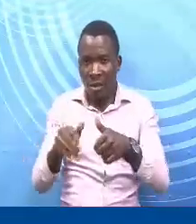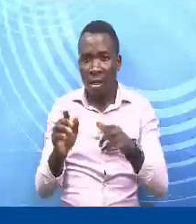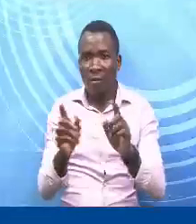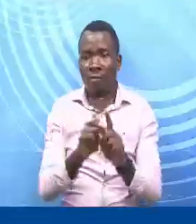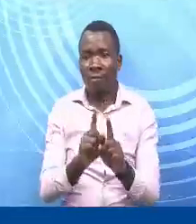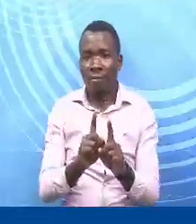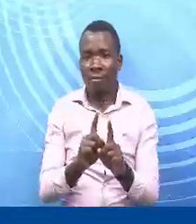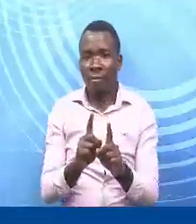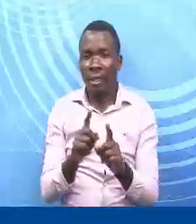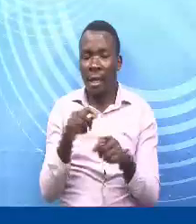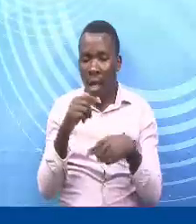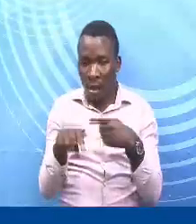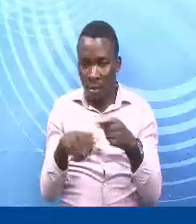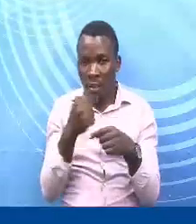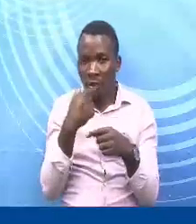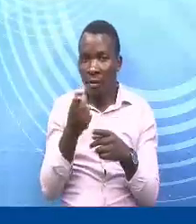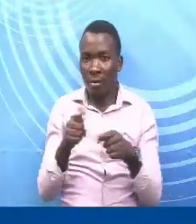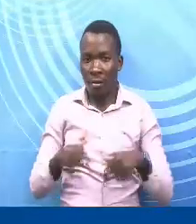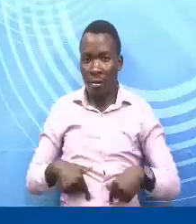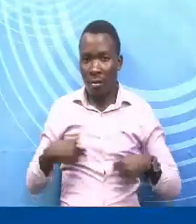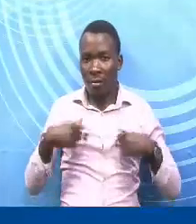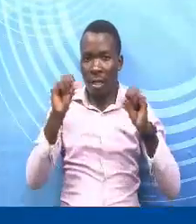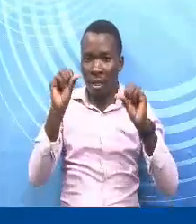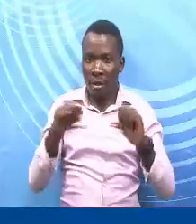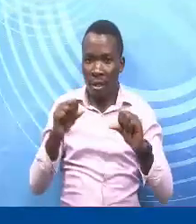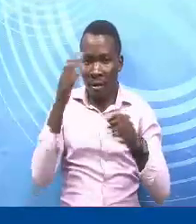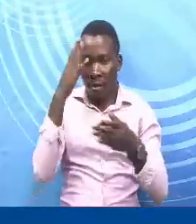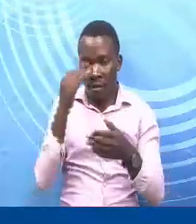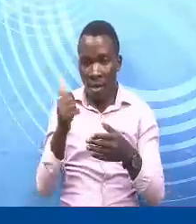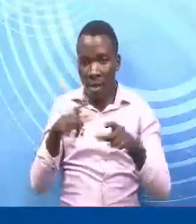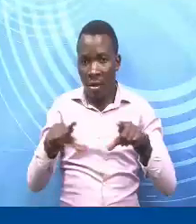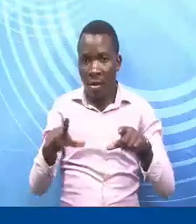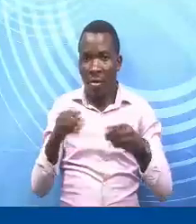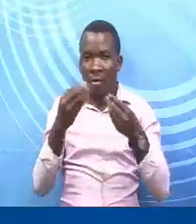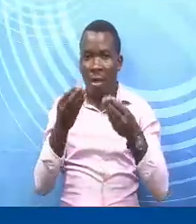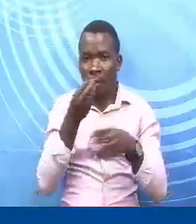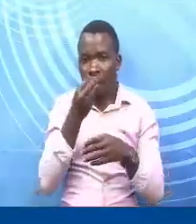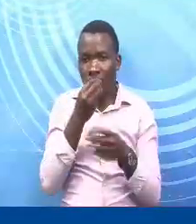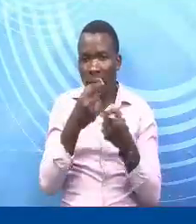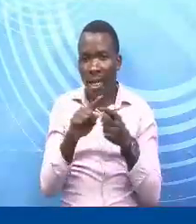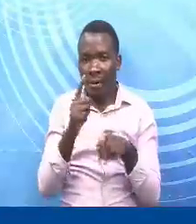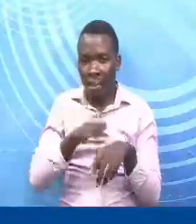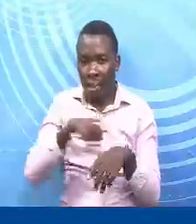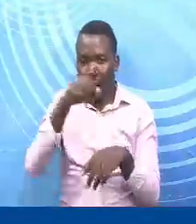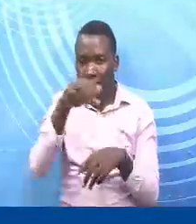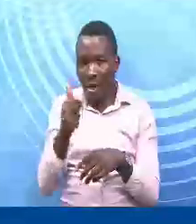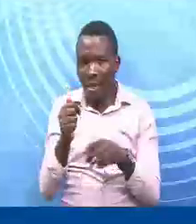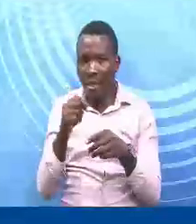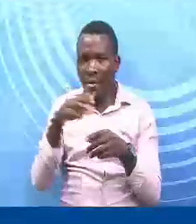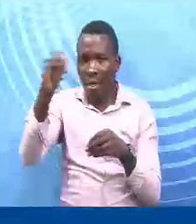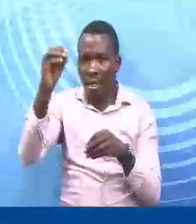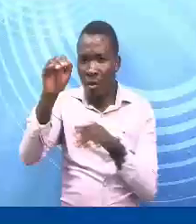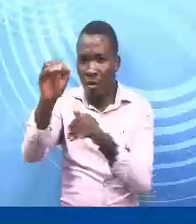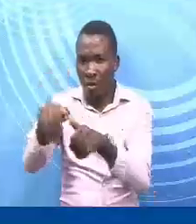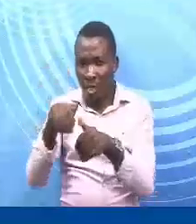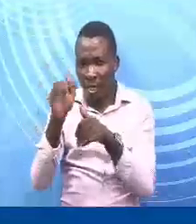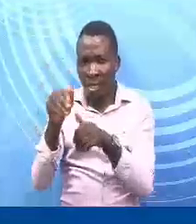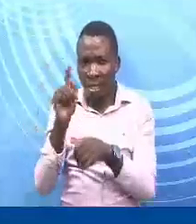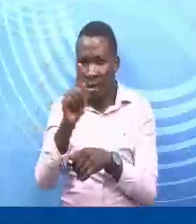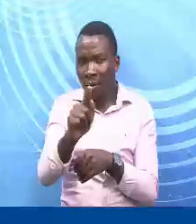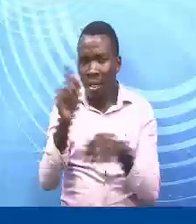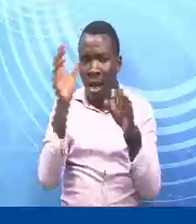ko ngo kuri ubu abayeho nabi kuko uyu murima ari wo mutungaga, nyamara we ngo kuri ubu y'abandi bagiye guhinga we nabona hahinga. Avuga ko ngo yakomeje gusiragizwa ndetse yiruka